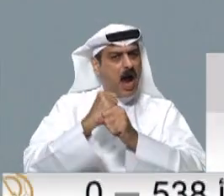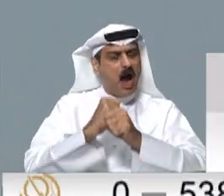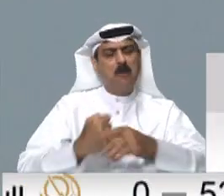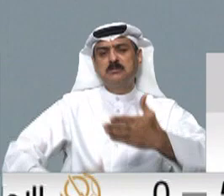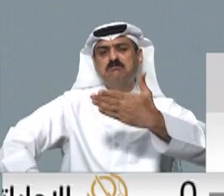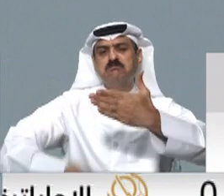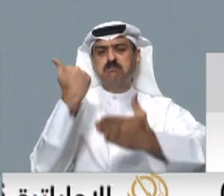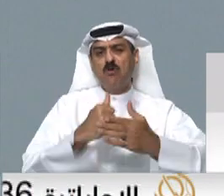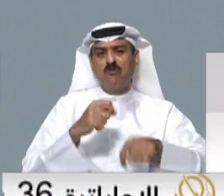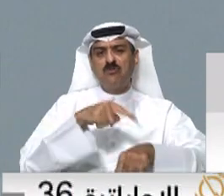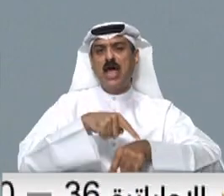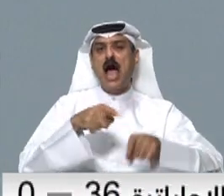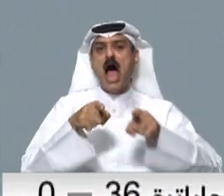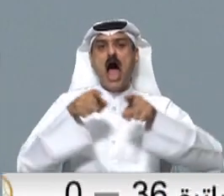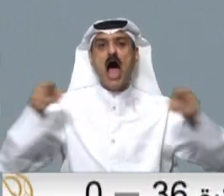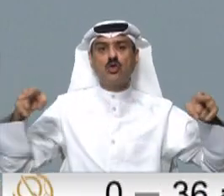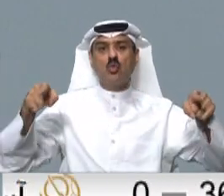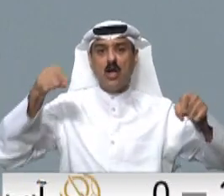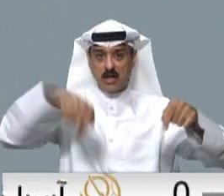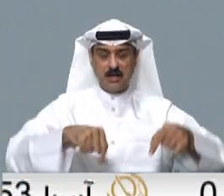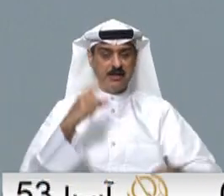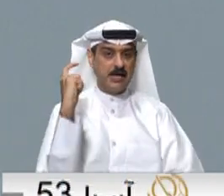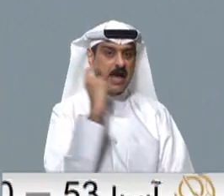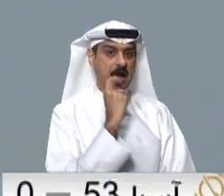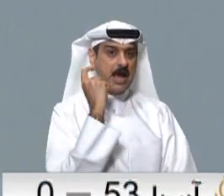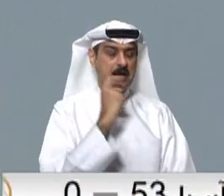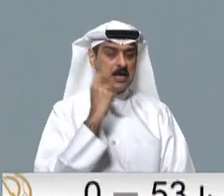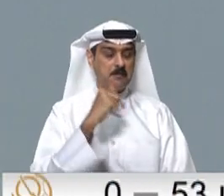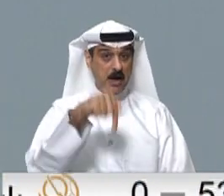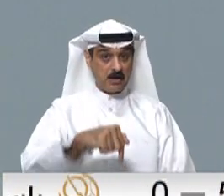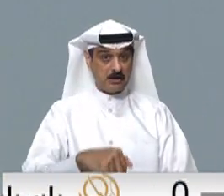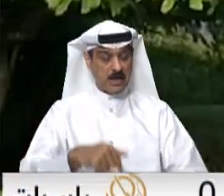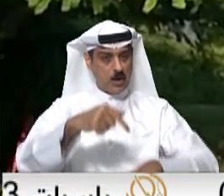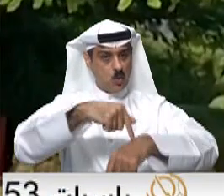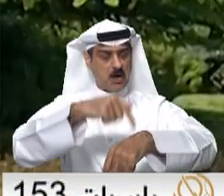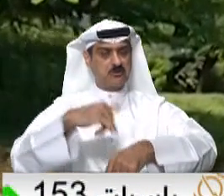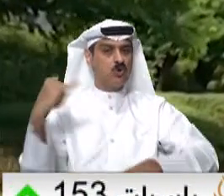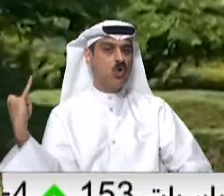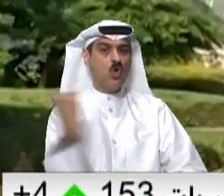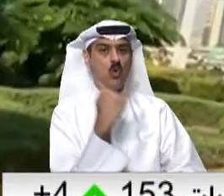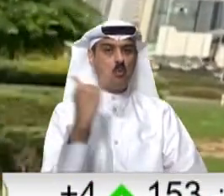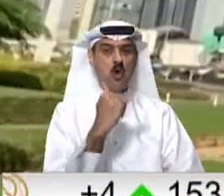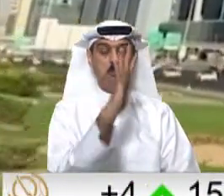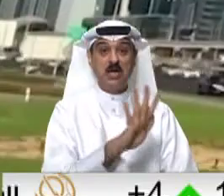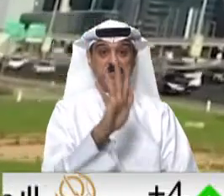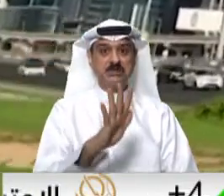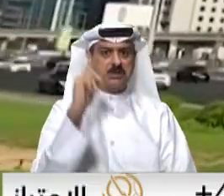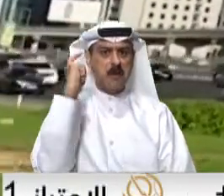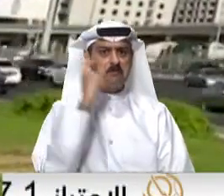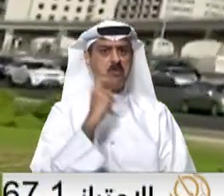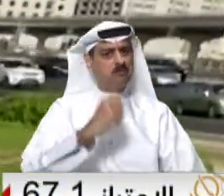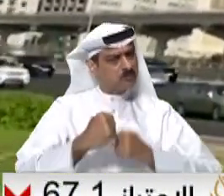فضائيه في تاريخ العرب توجت الامارات مرحله مهمه في مسيره شعب لا يعرف المستحيل